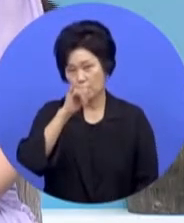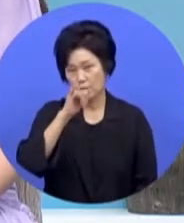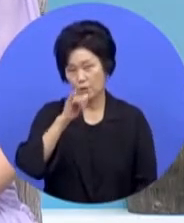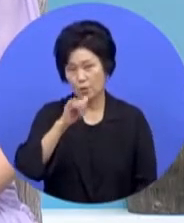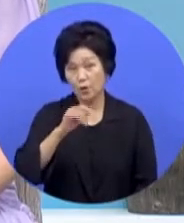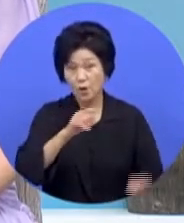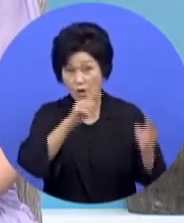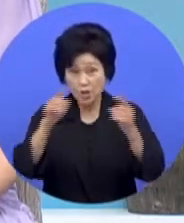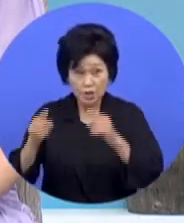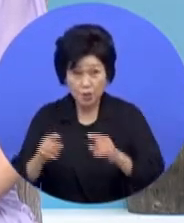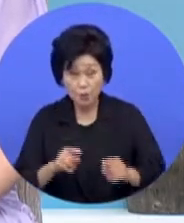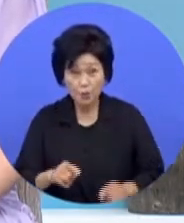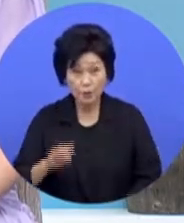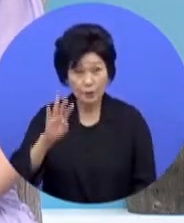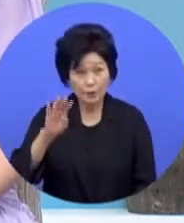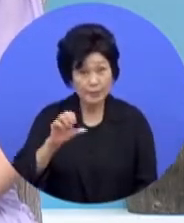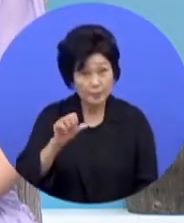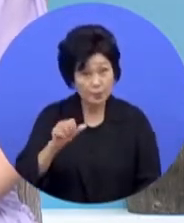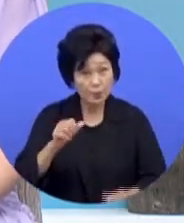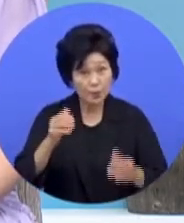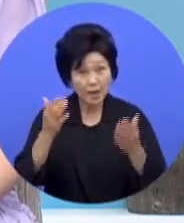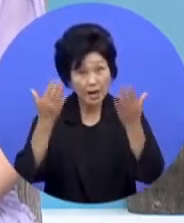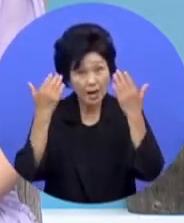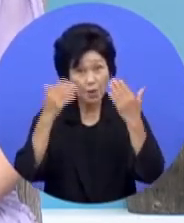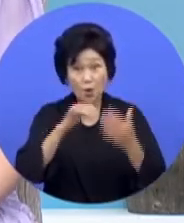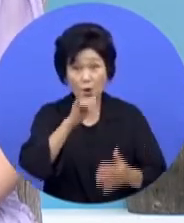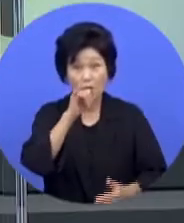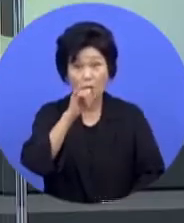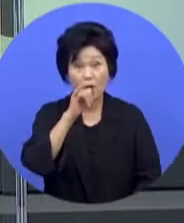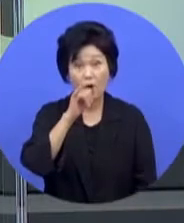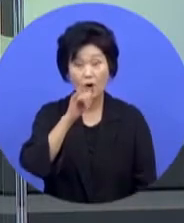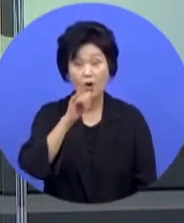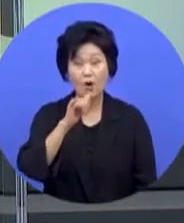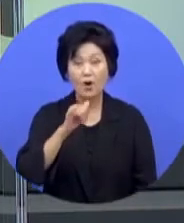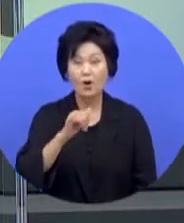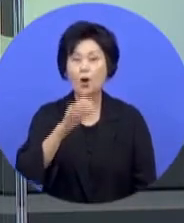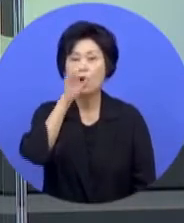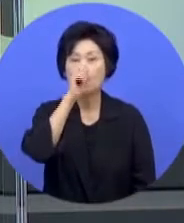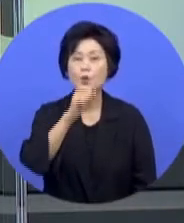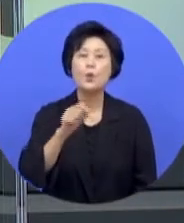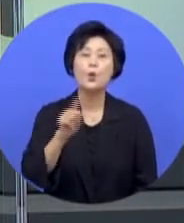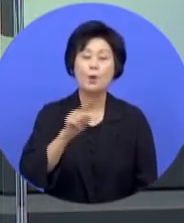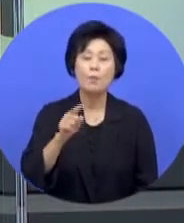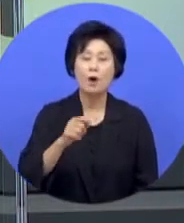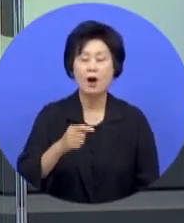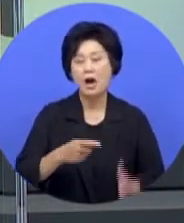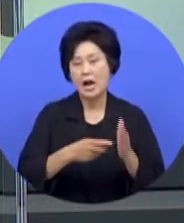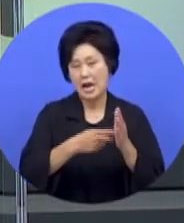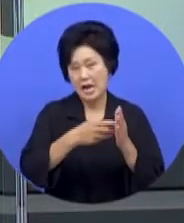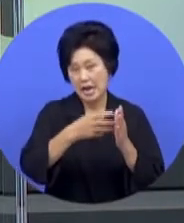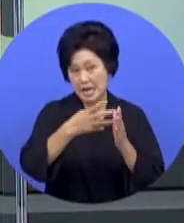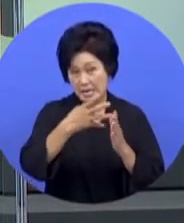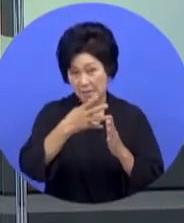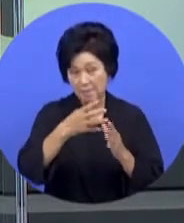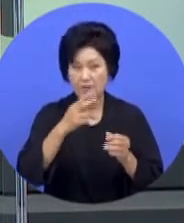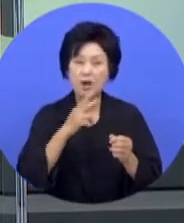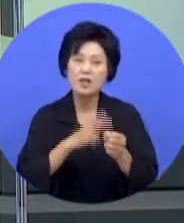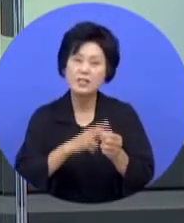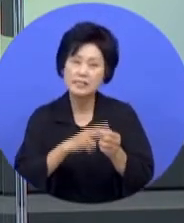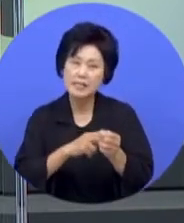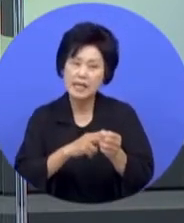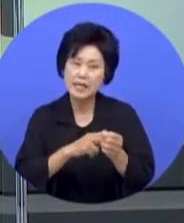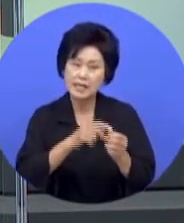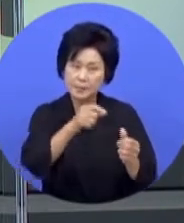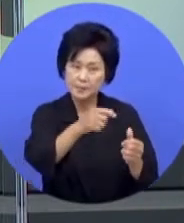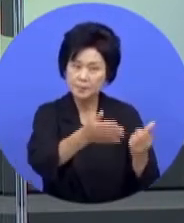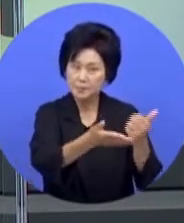있다고 하는데. 네네네. 네 지금 SOT가 좋은 점은요. 예. 네. 학년별로 한 선생님을 두고 예. 이렇게 학교를